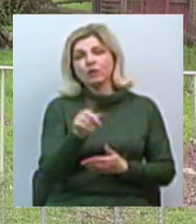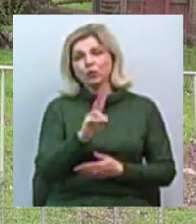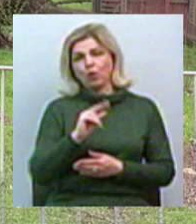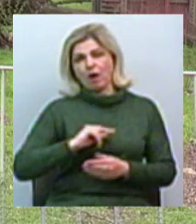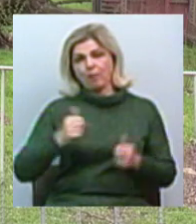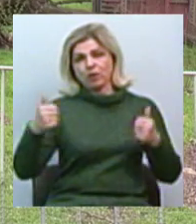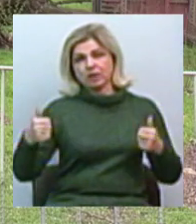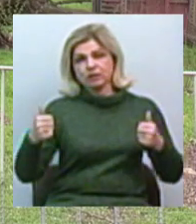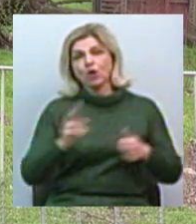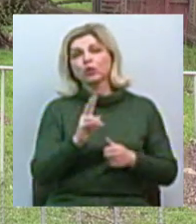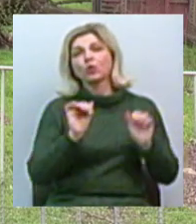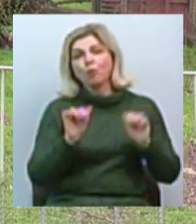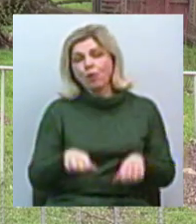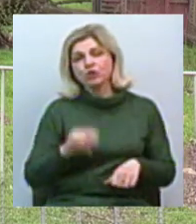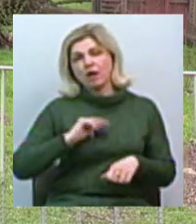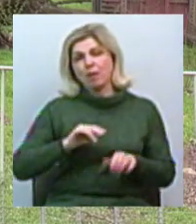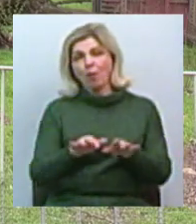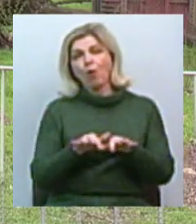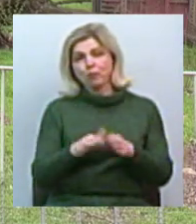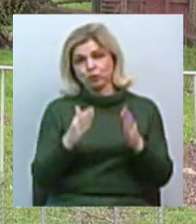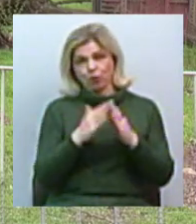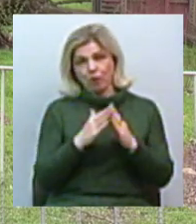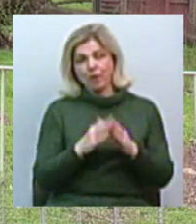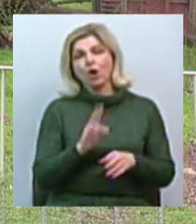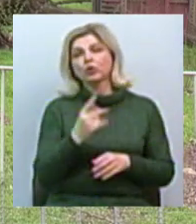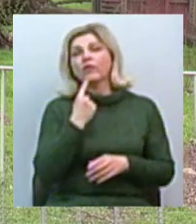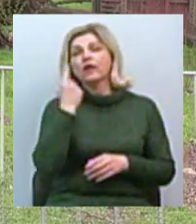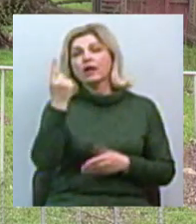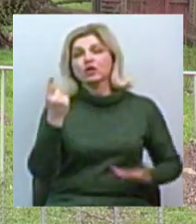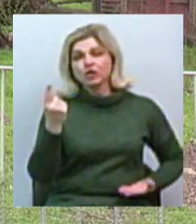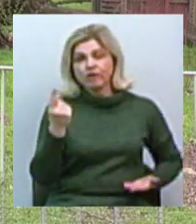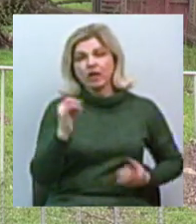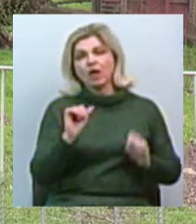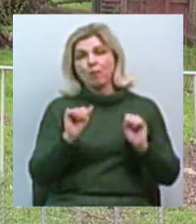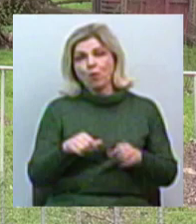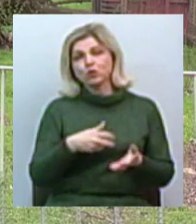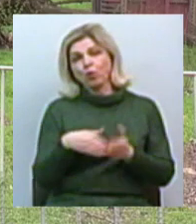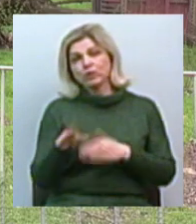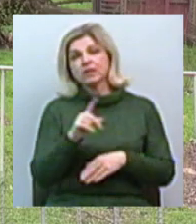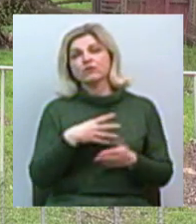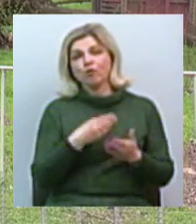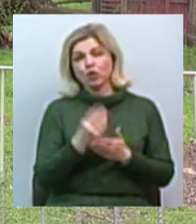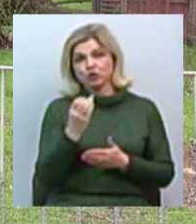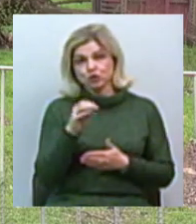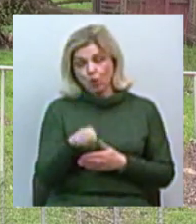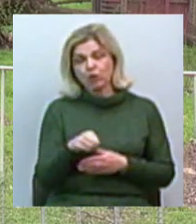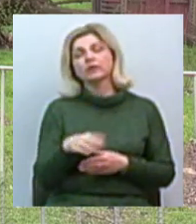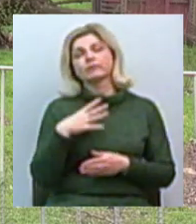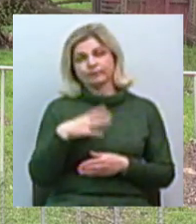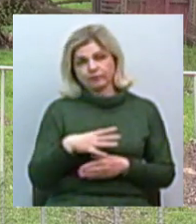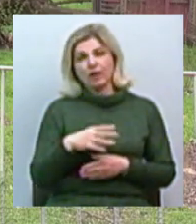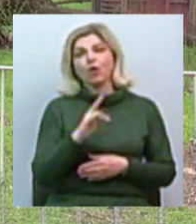дистанційно. Хто може, ті, хто працюють з комп'ютером вдома. Хто далеко живе і може піти за власний рахунок, ті пішли. У кого